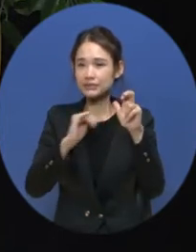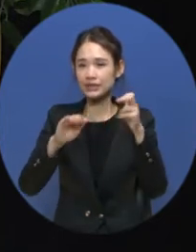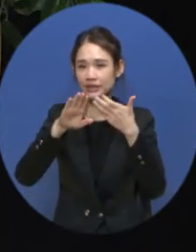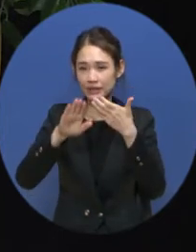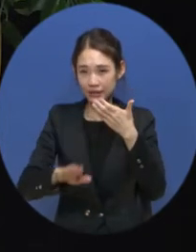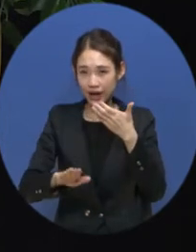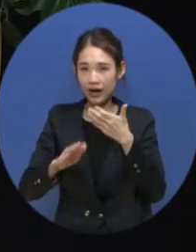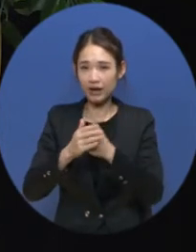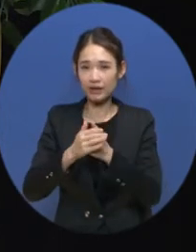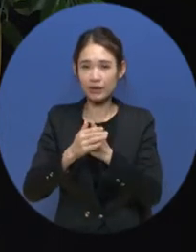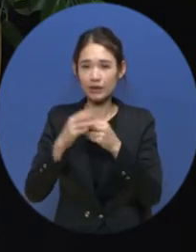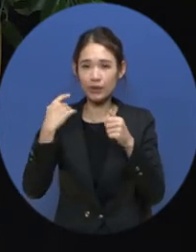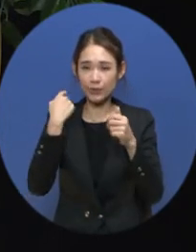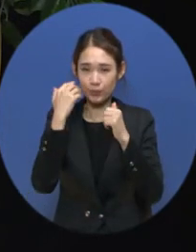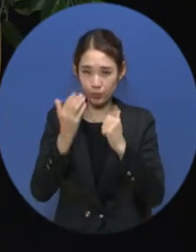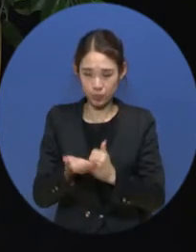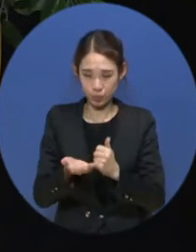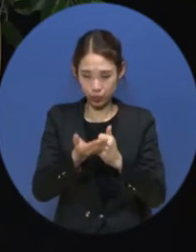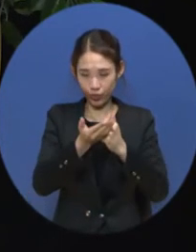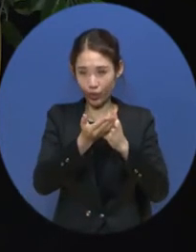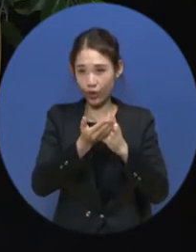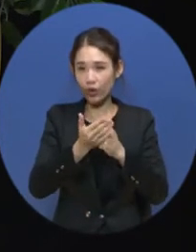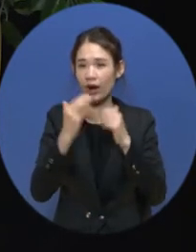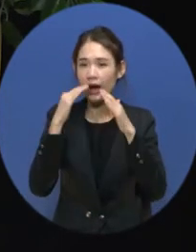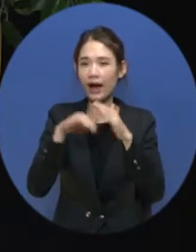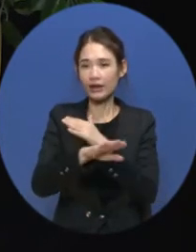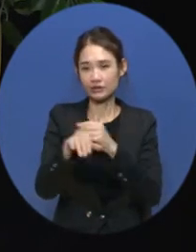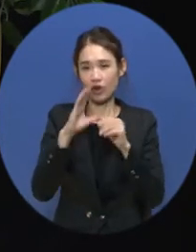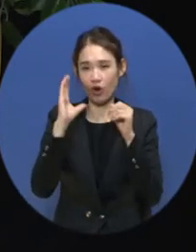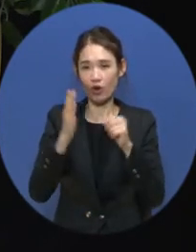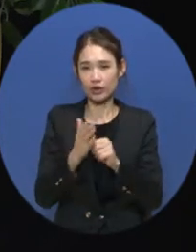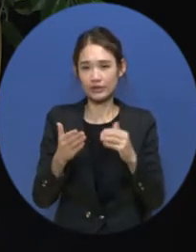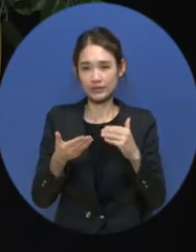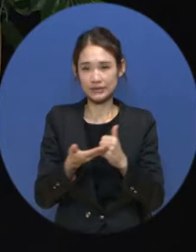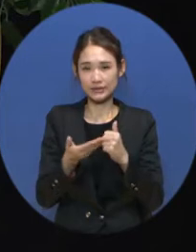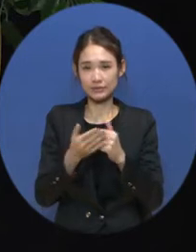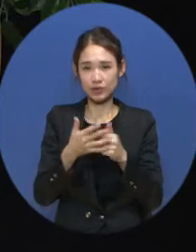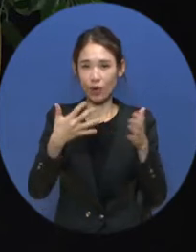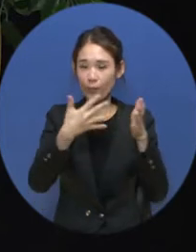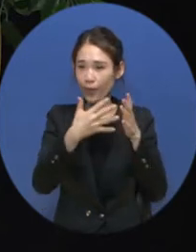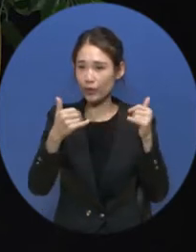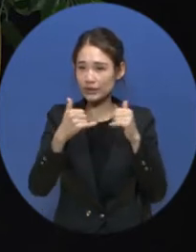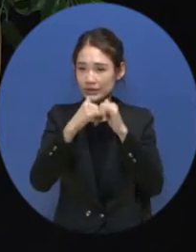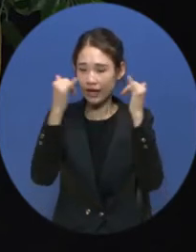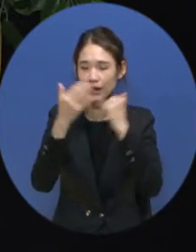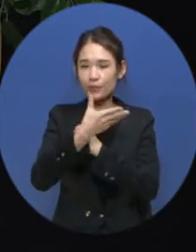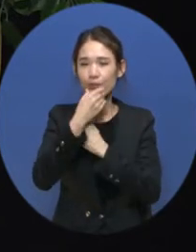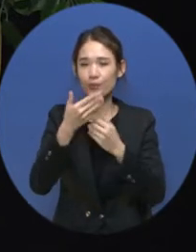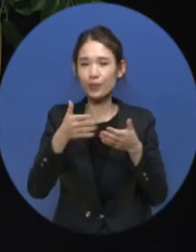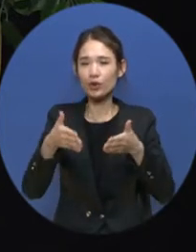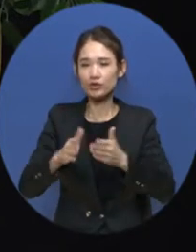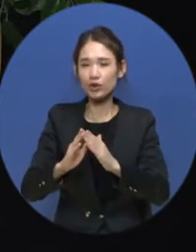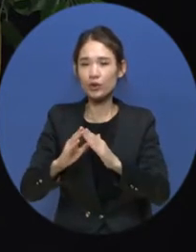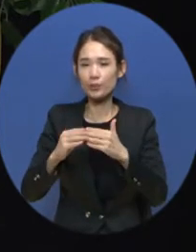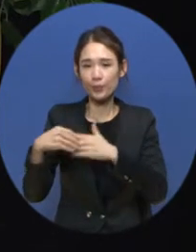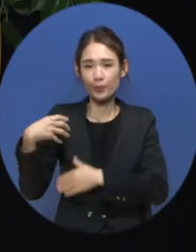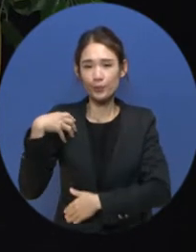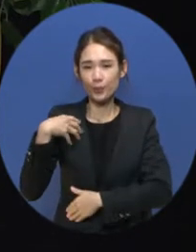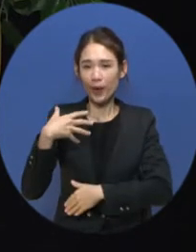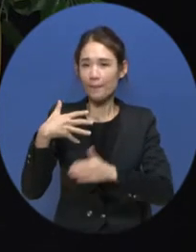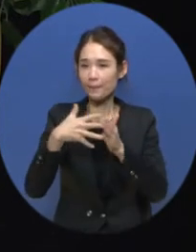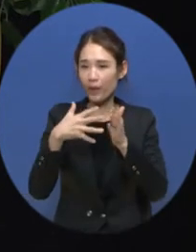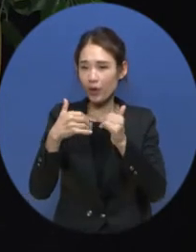20인 이하를 보육하는 가정 어린이집이 있고요. 네. 그다음에 이제 법인 사회복지 법인이 설립 주체가 되는